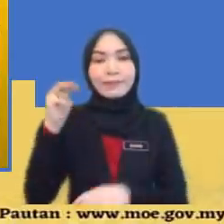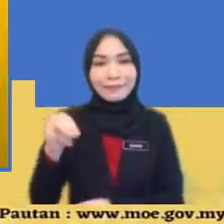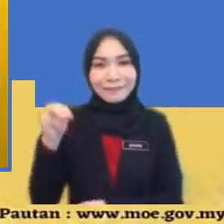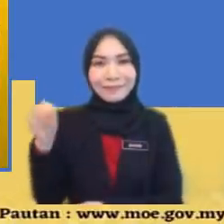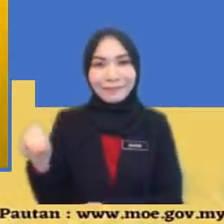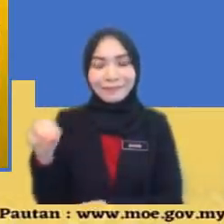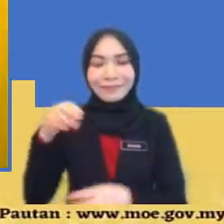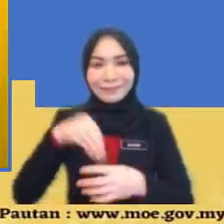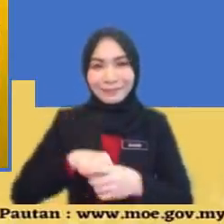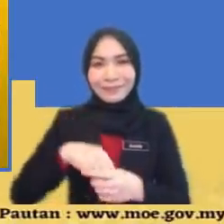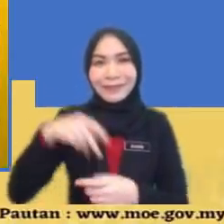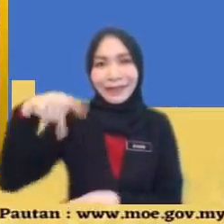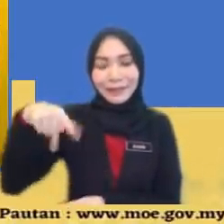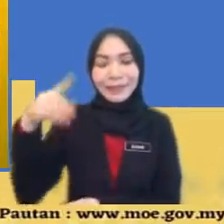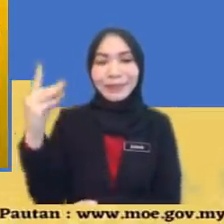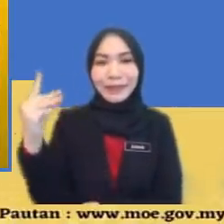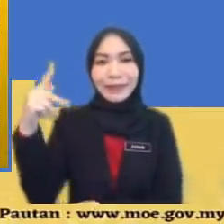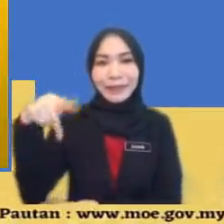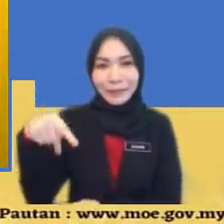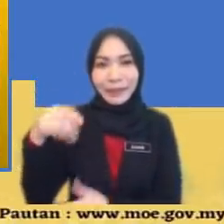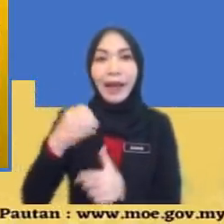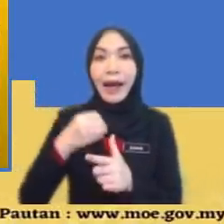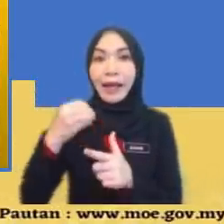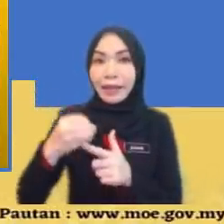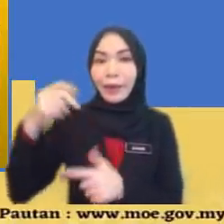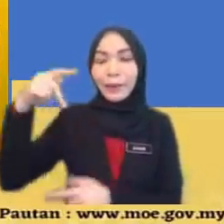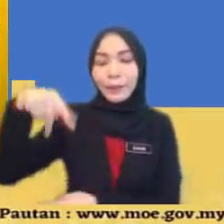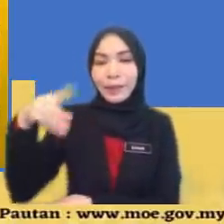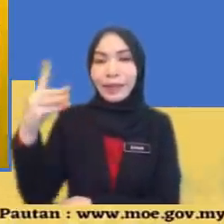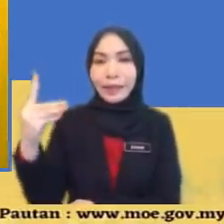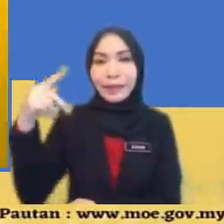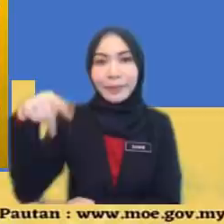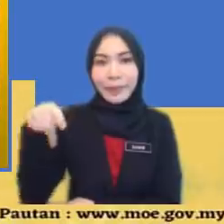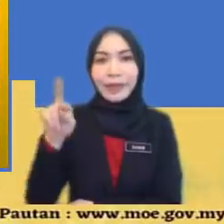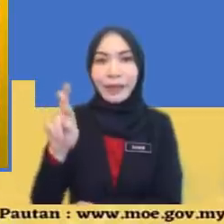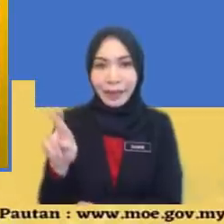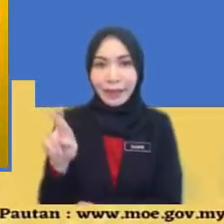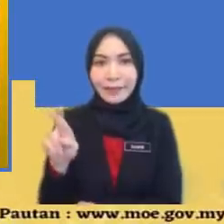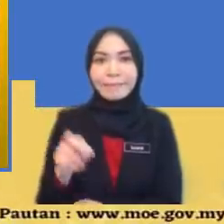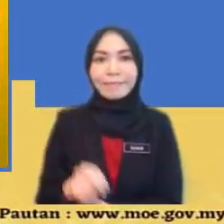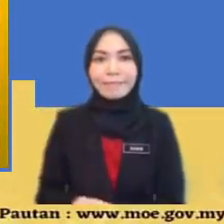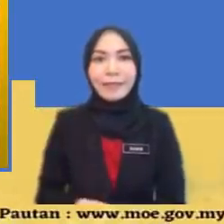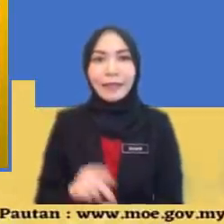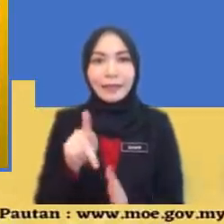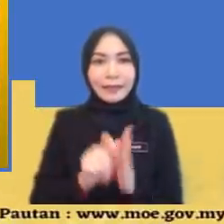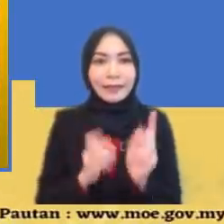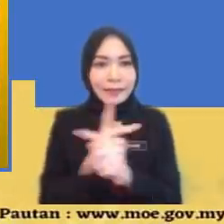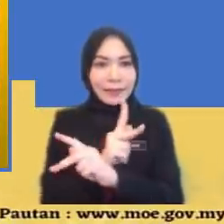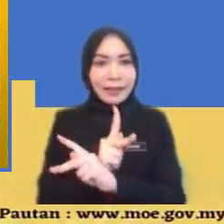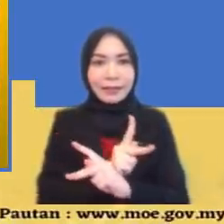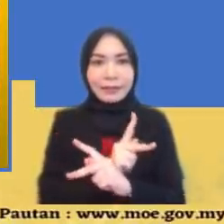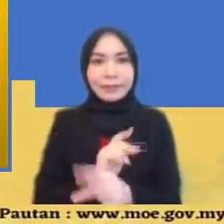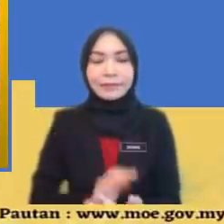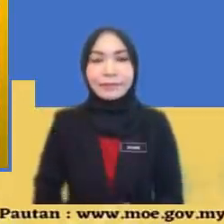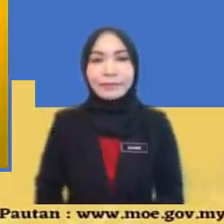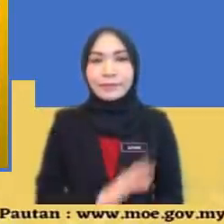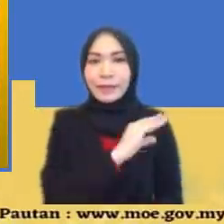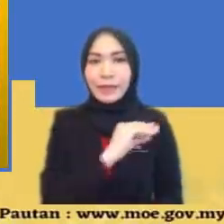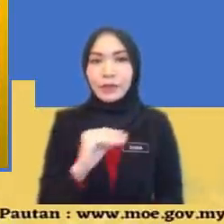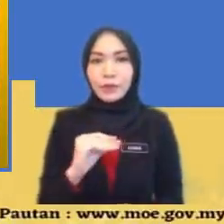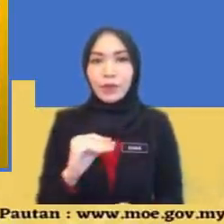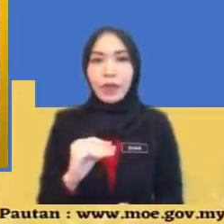PDB atau pgpr tidak diabaikan untuk itu Pemekasan pentaksiran bidik Raja